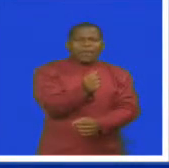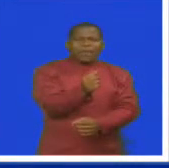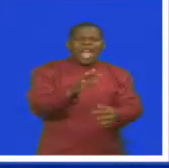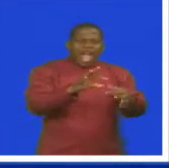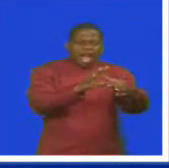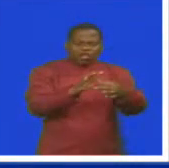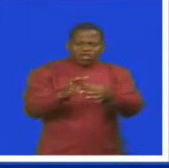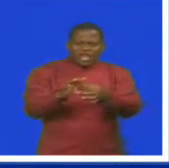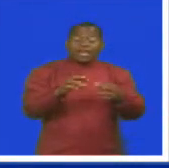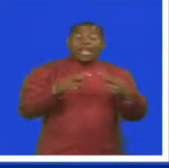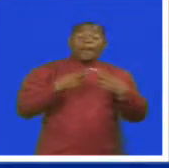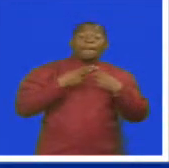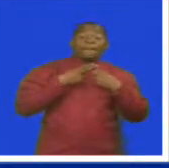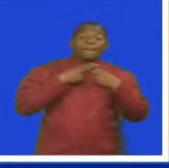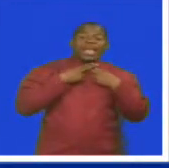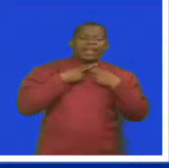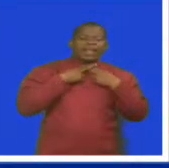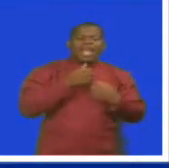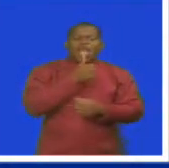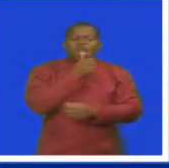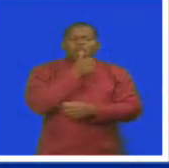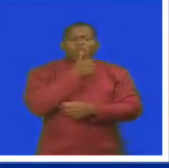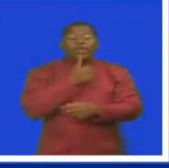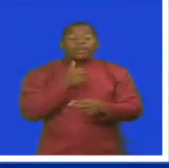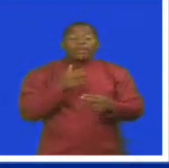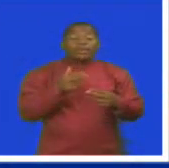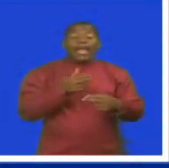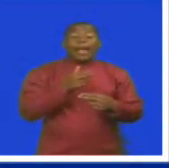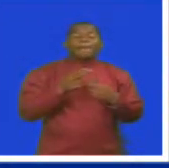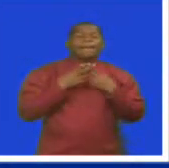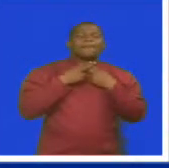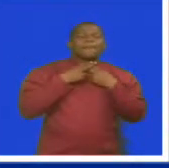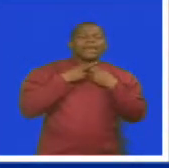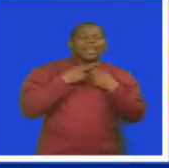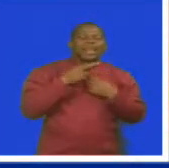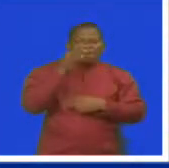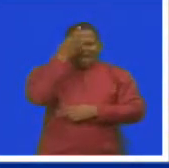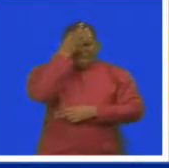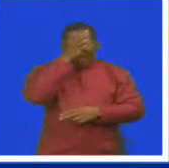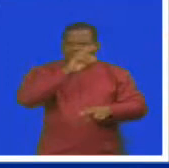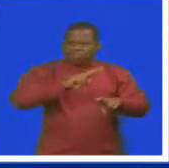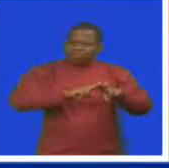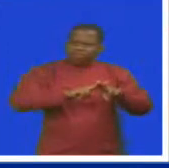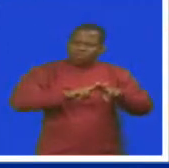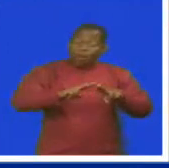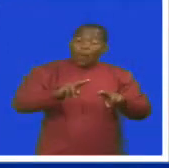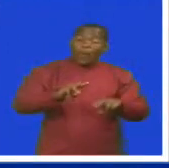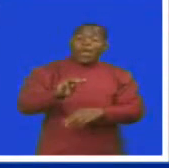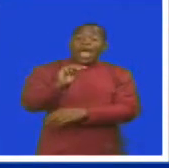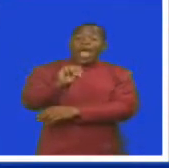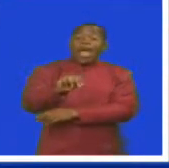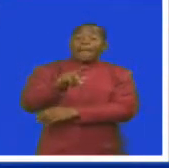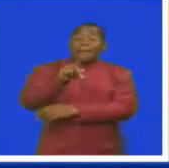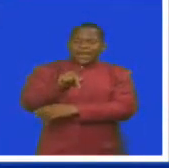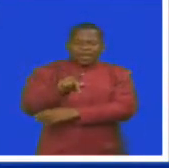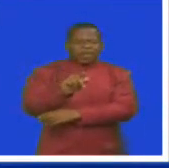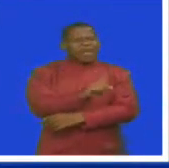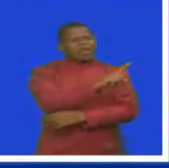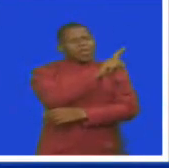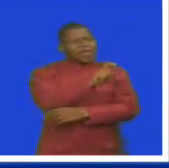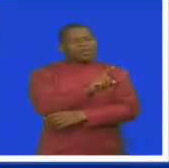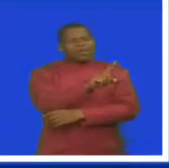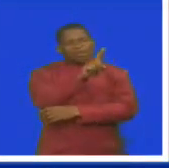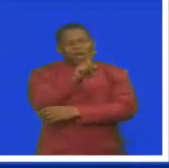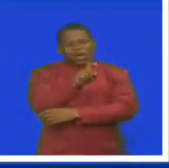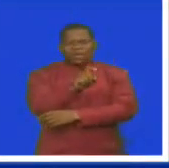Lamanye amalunga nawo abutile ukuthi ingabe lokhu kuyinkomba yokuthi tinkantolo atibethembi yini bameli labacashwe